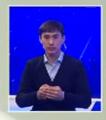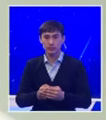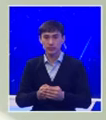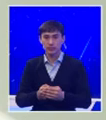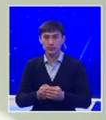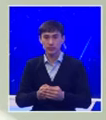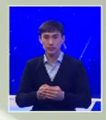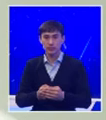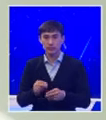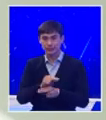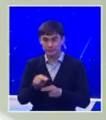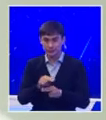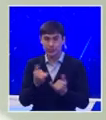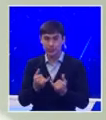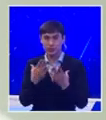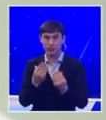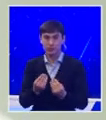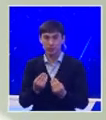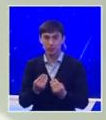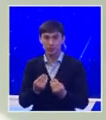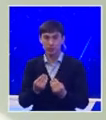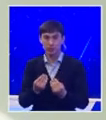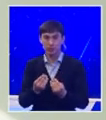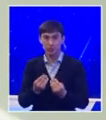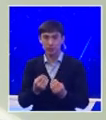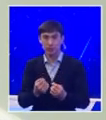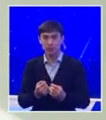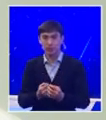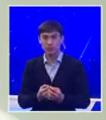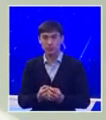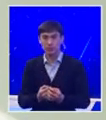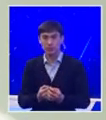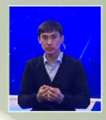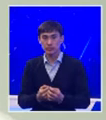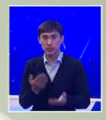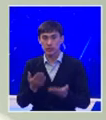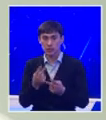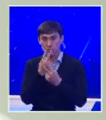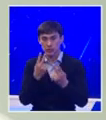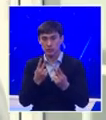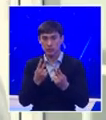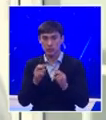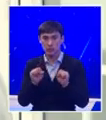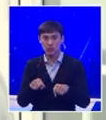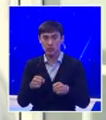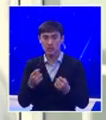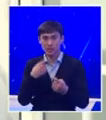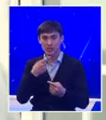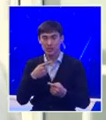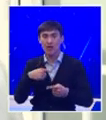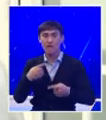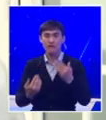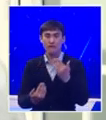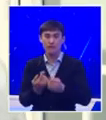лечили, коррегировали. На сегодняшний смогли аппарат снять. Ну, если простыми словами, можно сказать, мы вернули ему